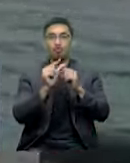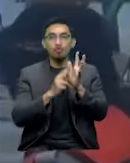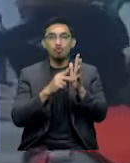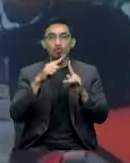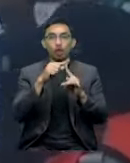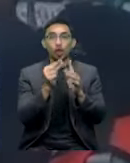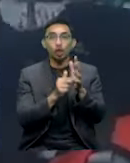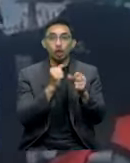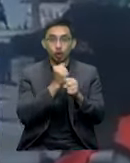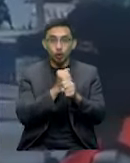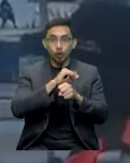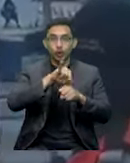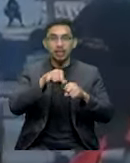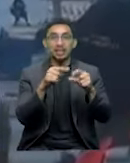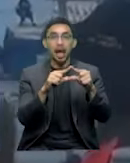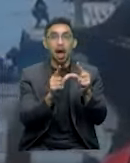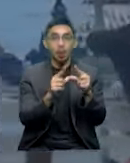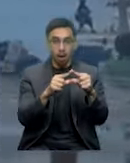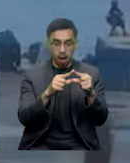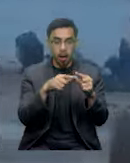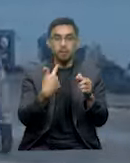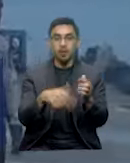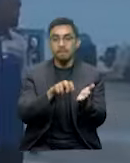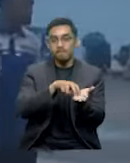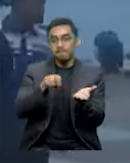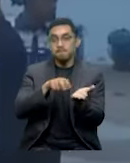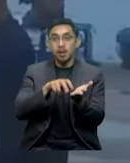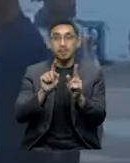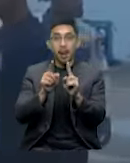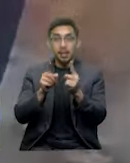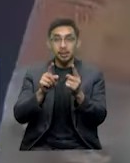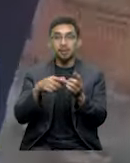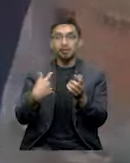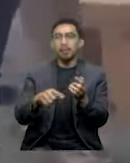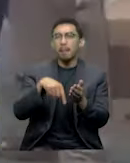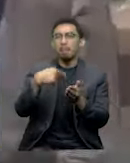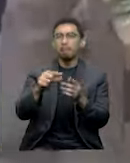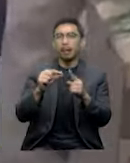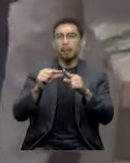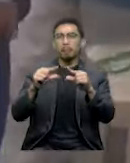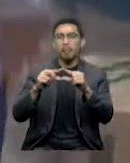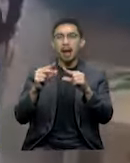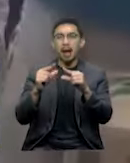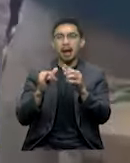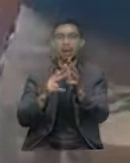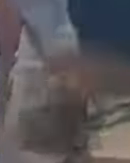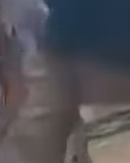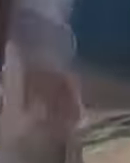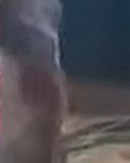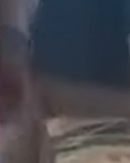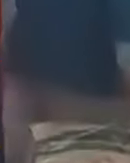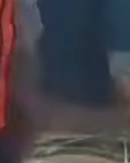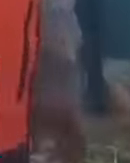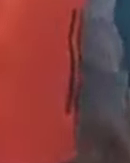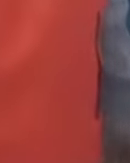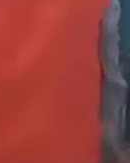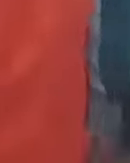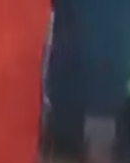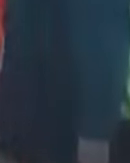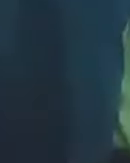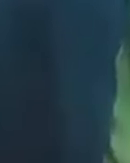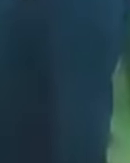lain turun di Pulau Pari, namun saat akan menuju ke Pulau Panggang, kapal mengalami mati mesin yang dipicu dari cuaca buruk. Tak ada korban